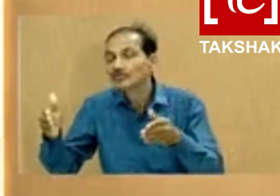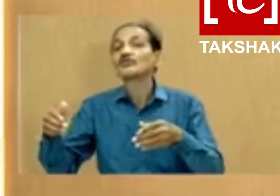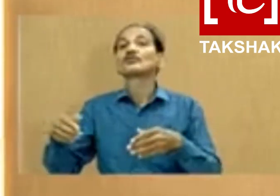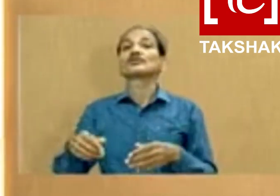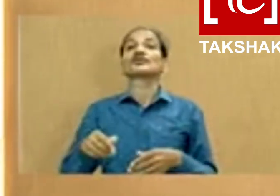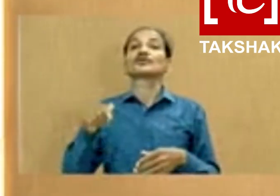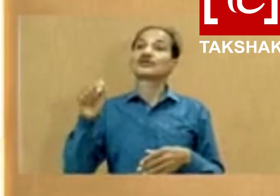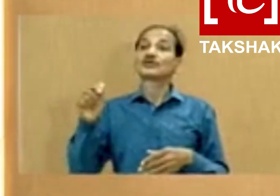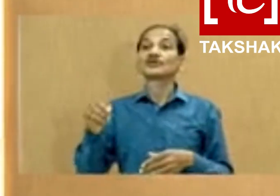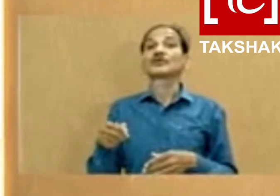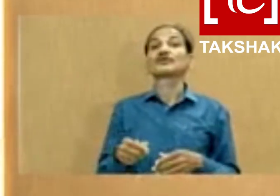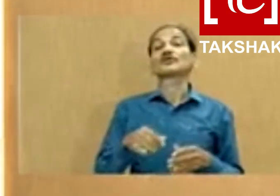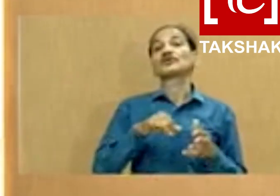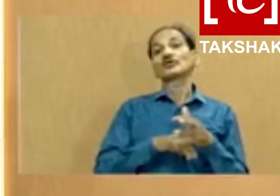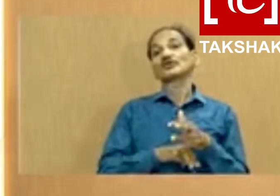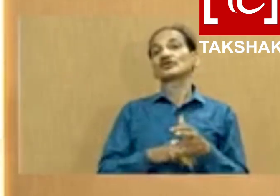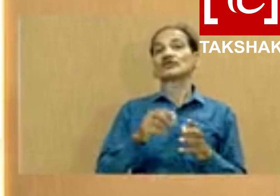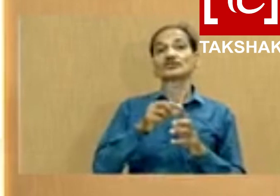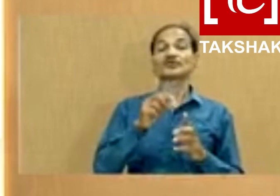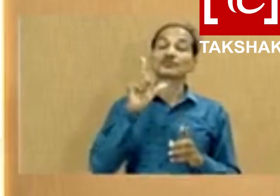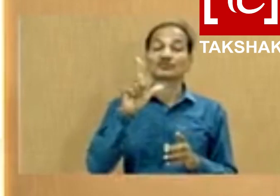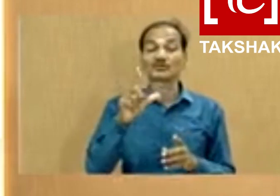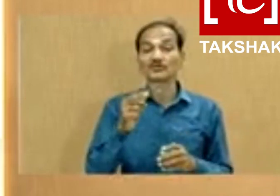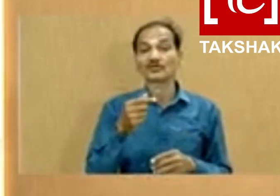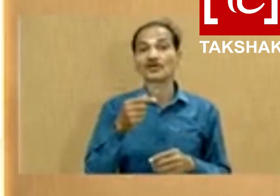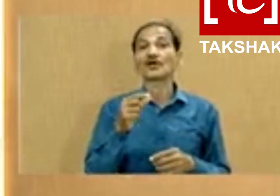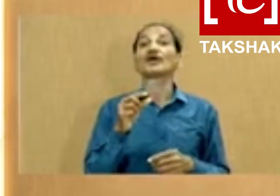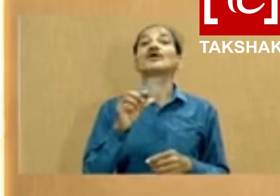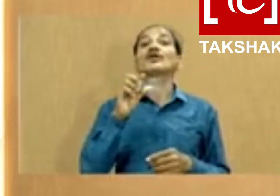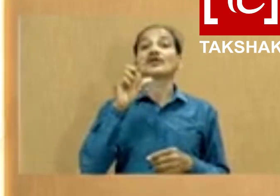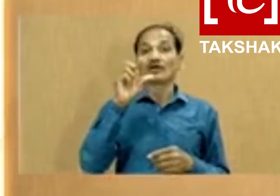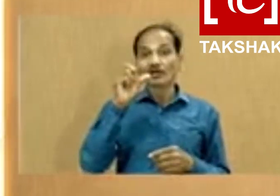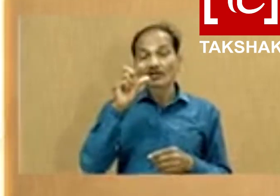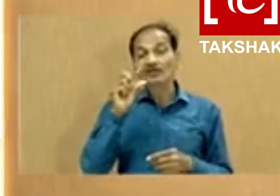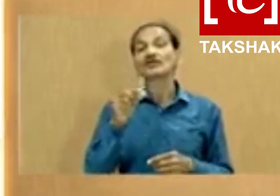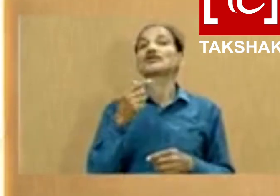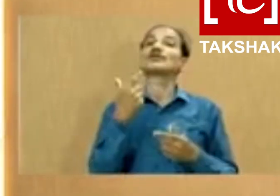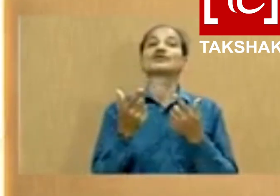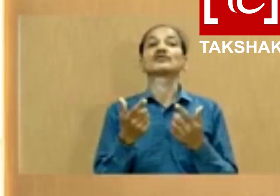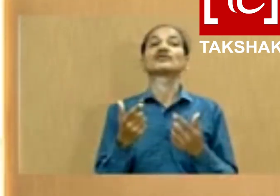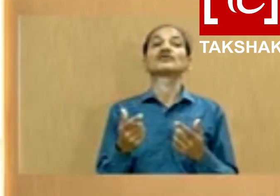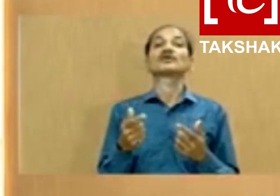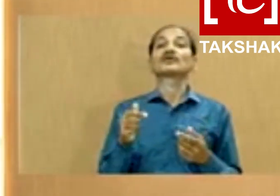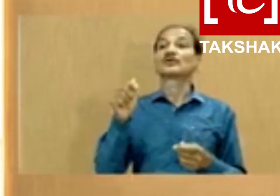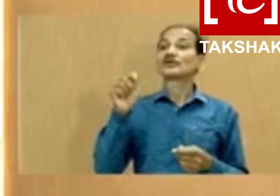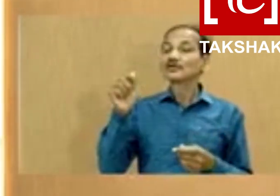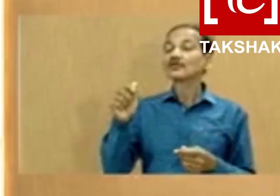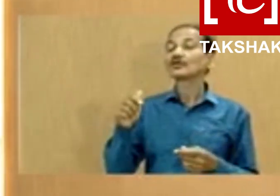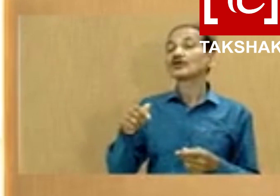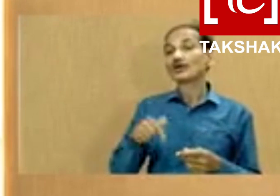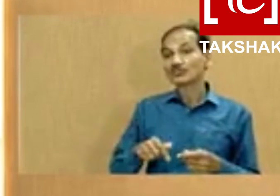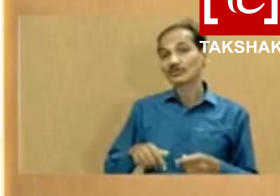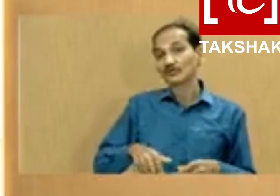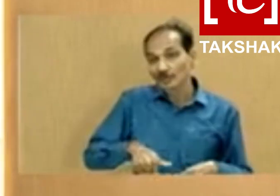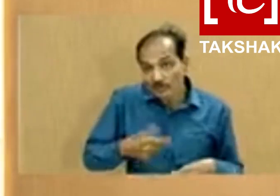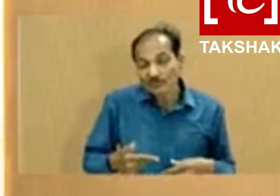ଯେକୌଣସି କଠିନ ପରିସ୍ଥିତିରେ ଆମକୁ ଆମର ଦୈନନ୍ଦିନ ସୁଖରେ ବିତୁଥିବା ଜୀବନଶୈଳୀକୁ ତ୍ୟାଗ କରି